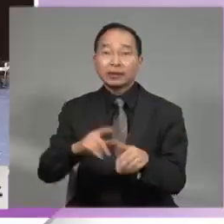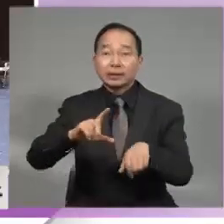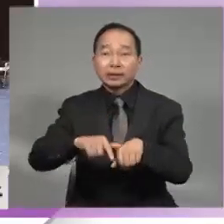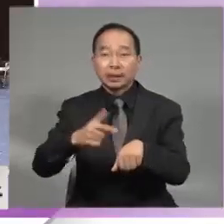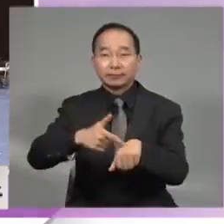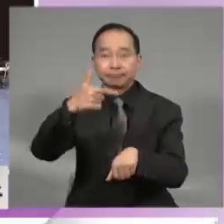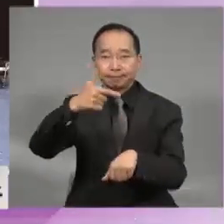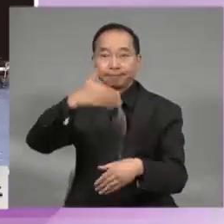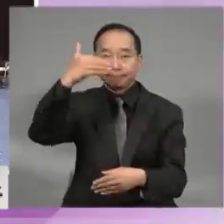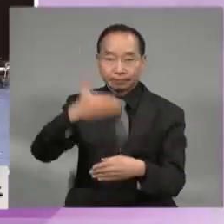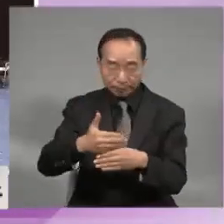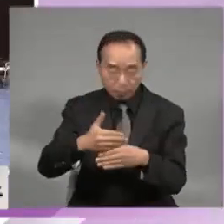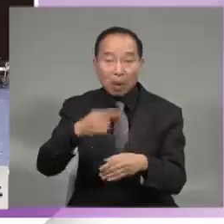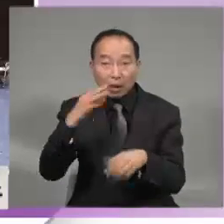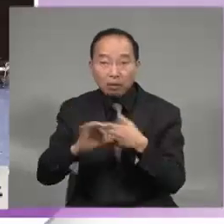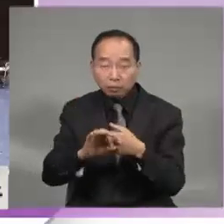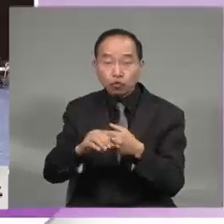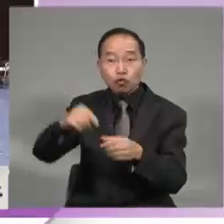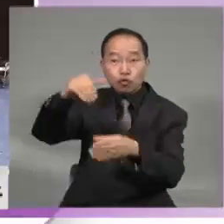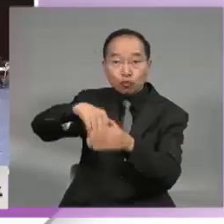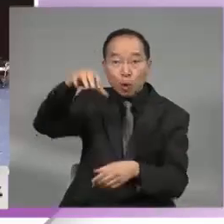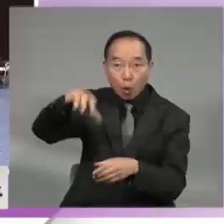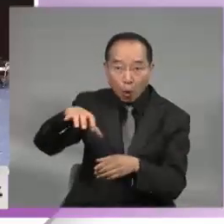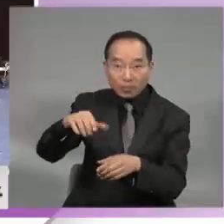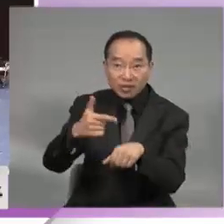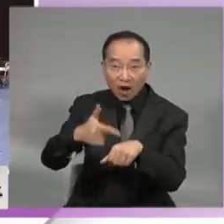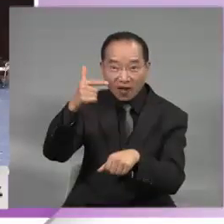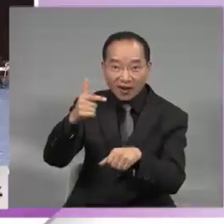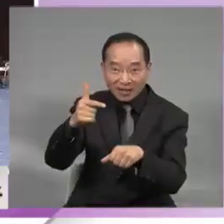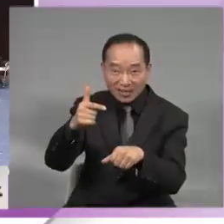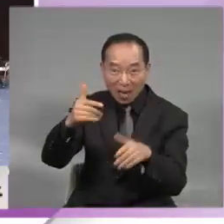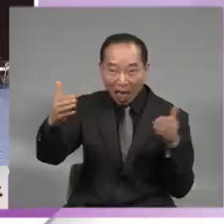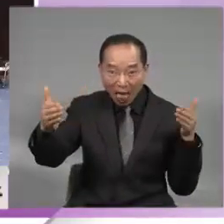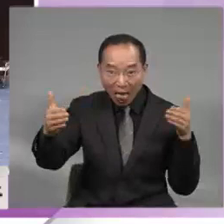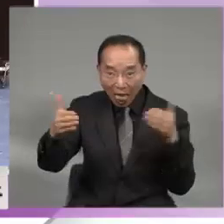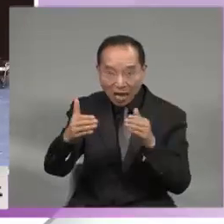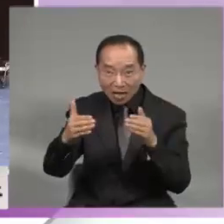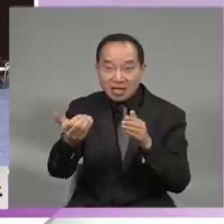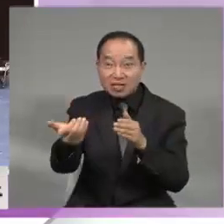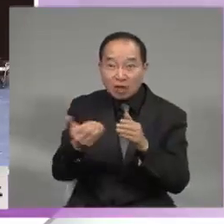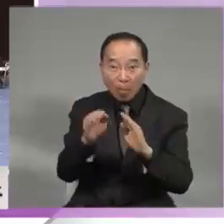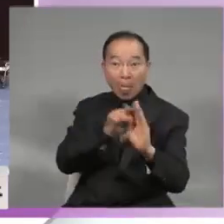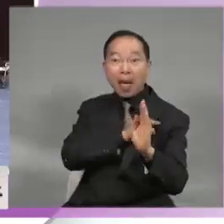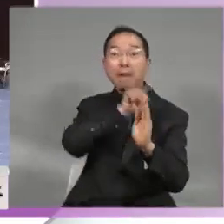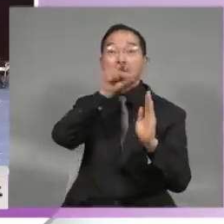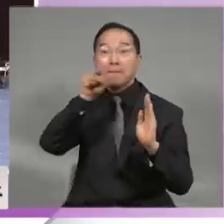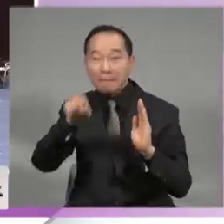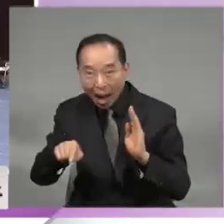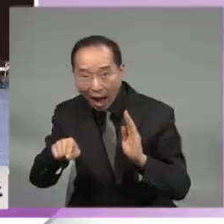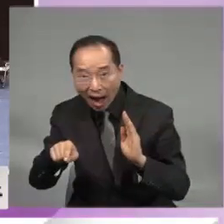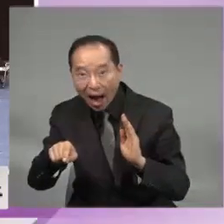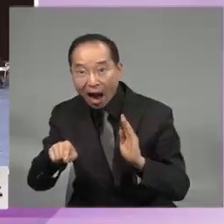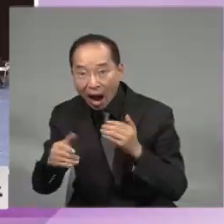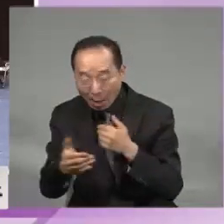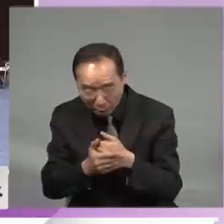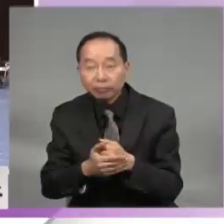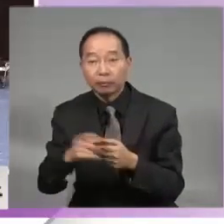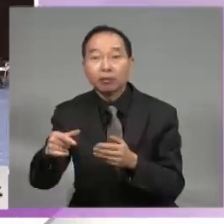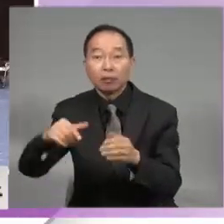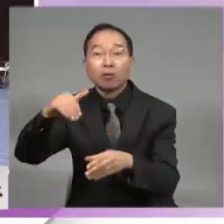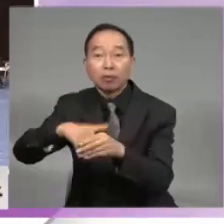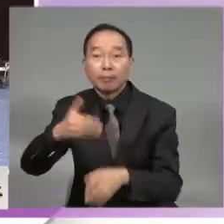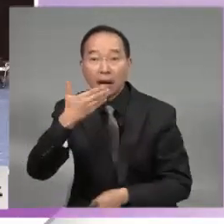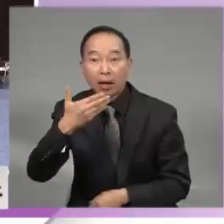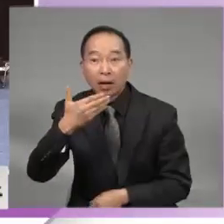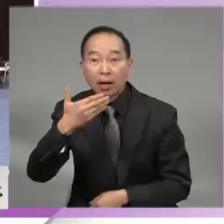투표소에 도착을 하시면 이 대기 번호표를 받아서 모두 투표를 하실 수가 있으니까요. 늦었다고 포기하지 마시고 꼭